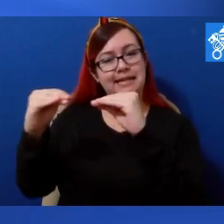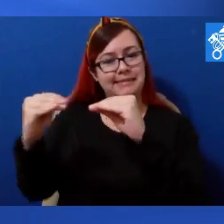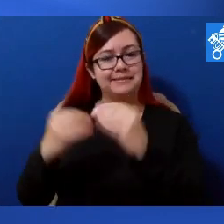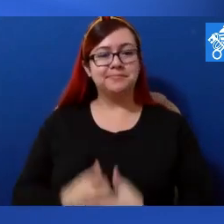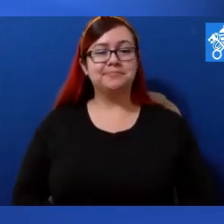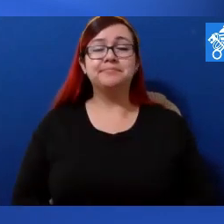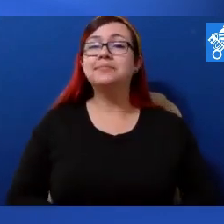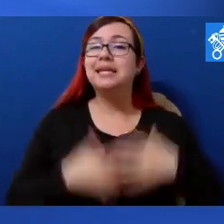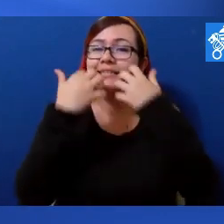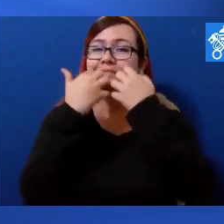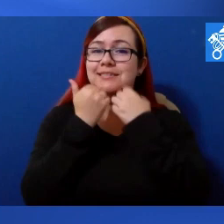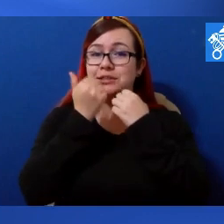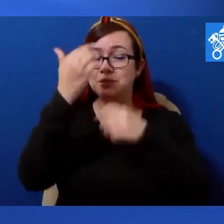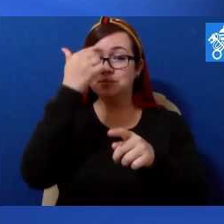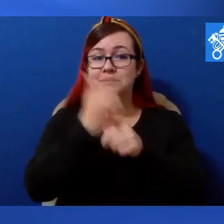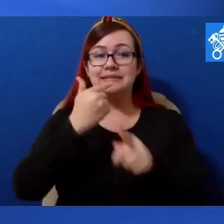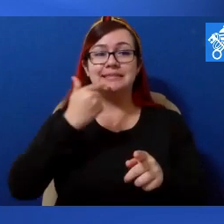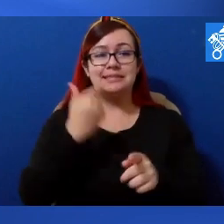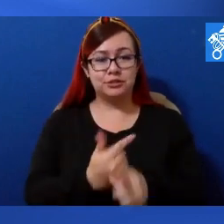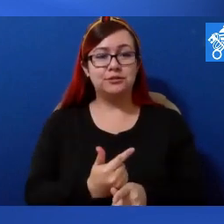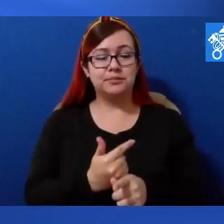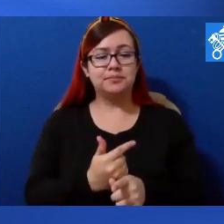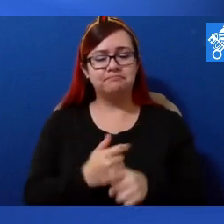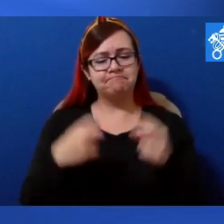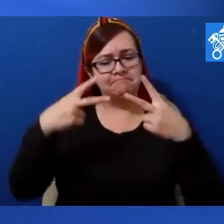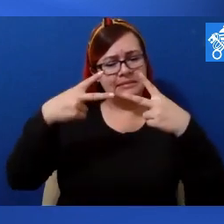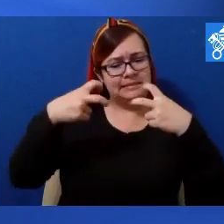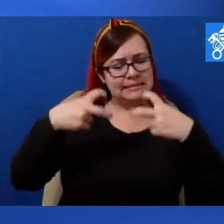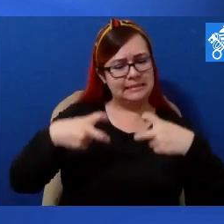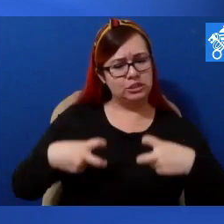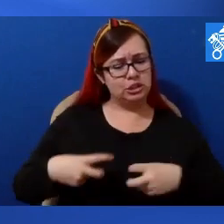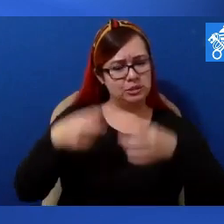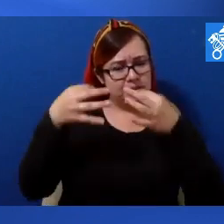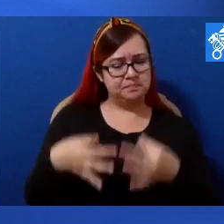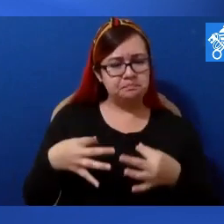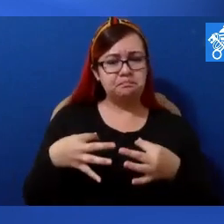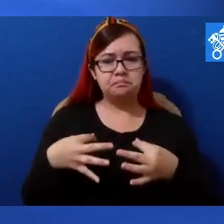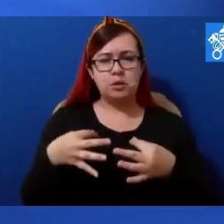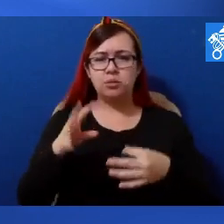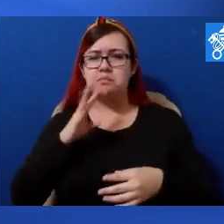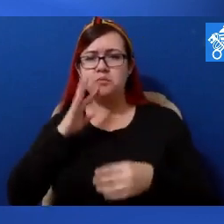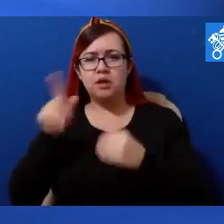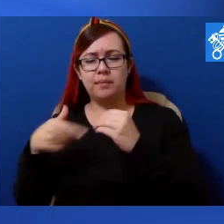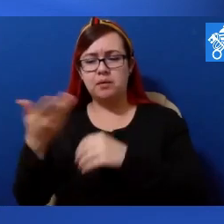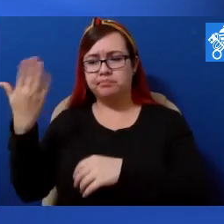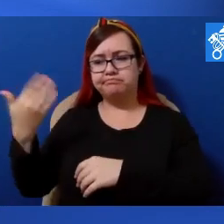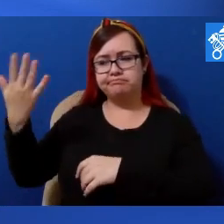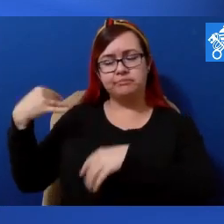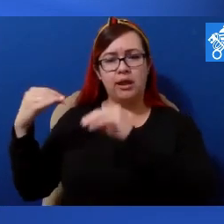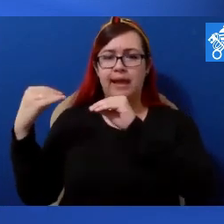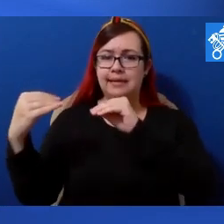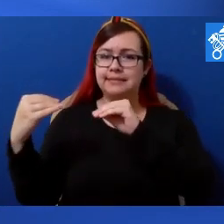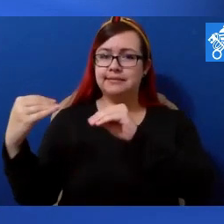and now the Holy Father will give the catechesis. Dear brothers and sisters, discernment, as we have